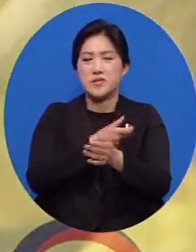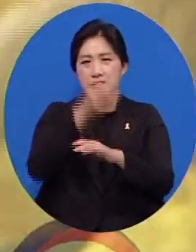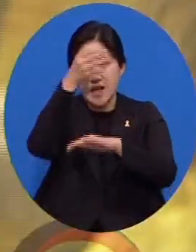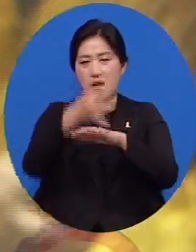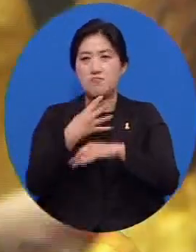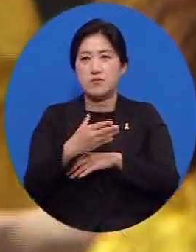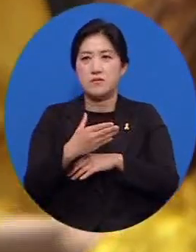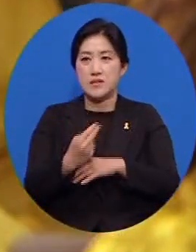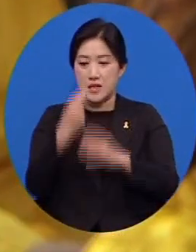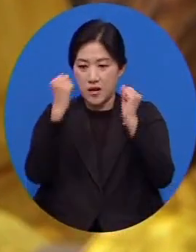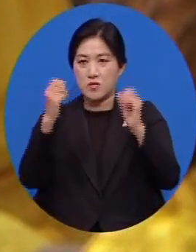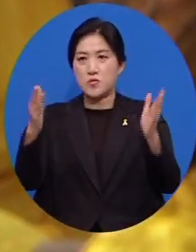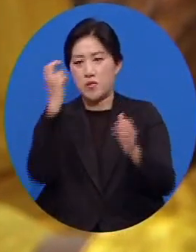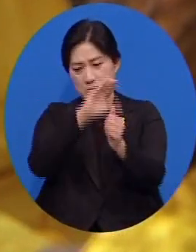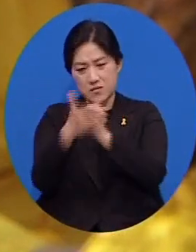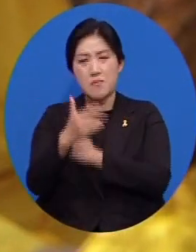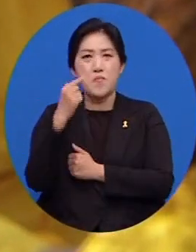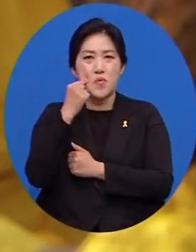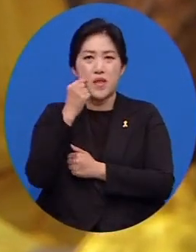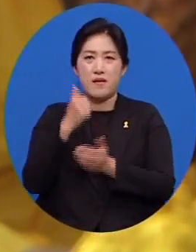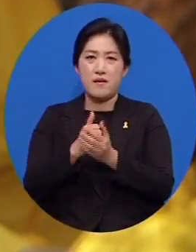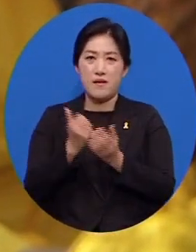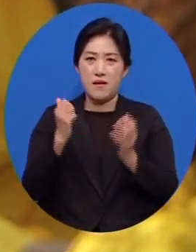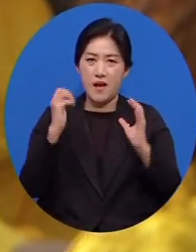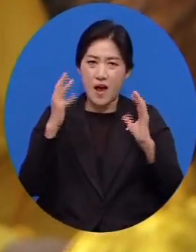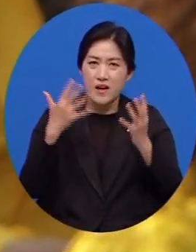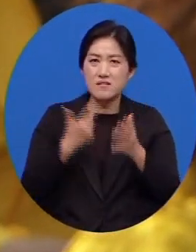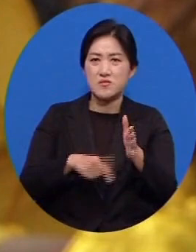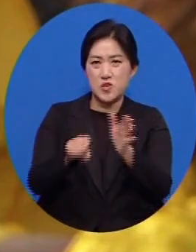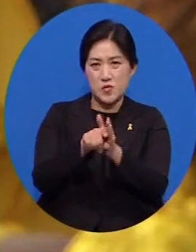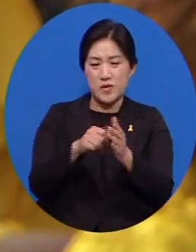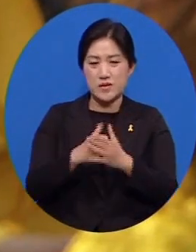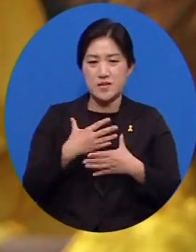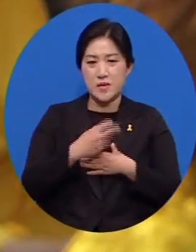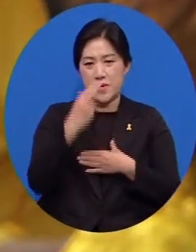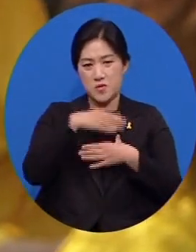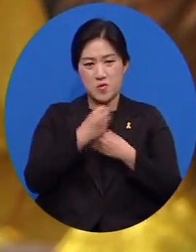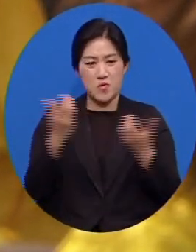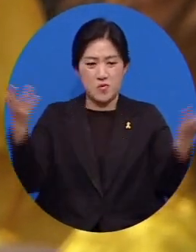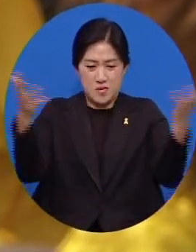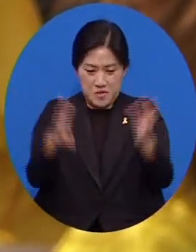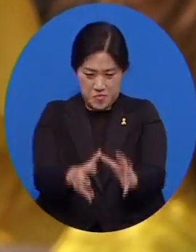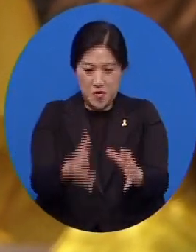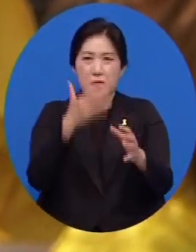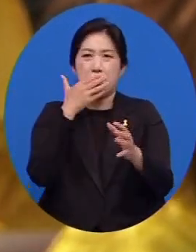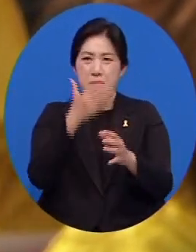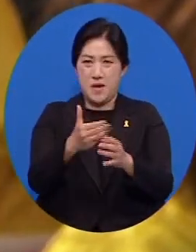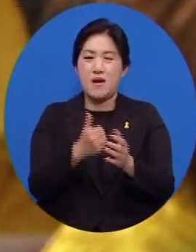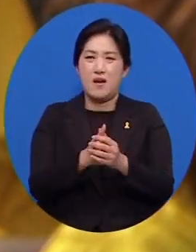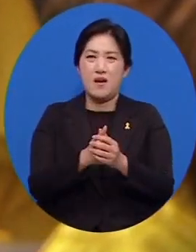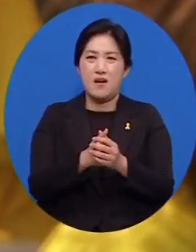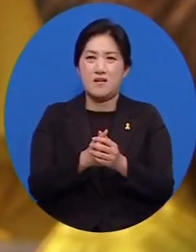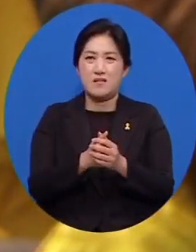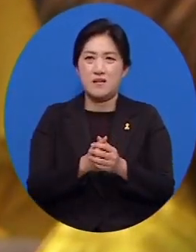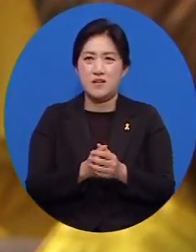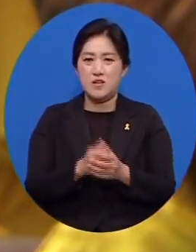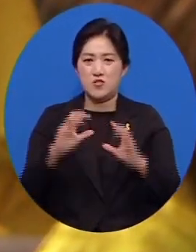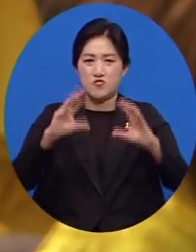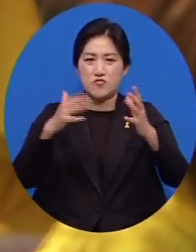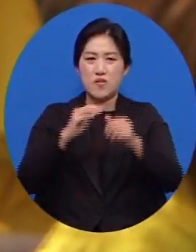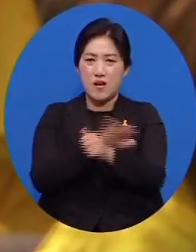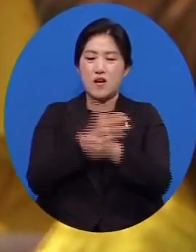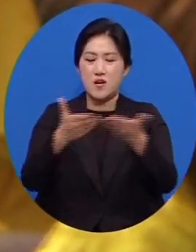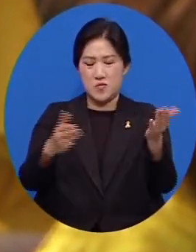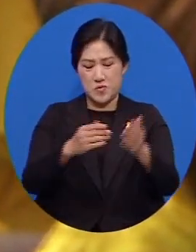생전에 지켜주지 못한 우리 아이들, 이제라도 생명안전공원에 모일 수 있게 하는 것이 국가가 해줘야 할